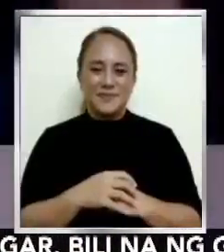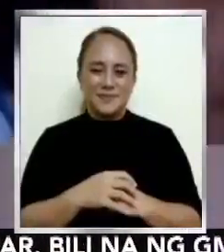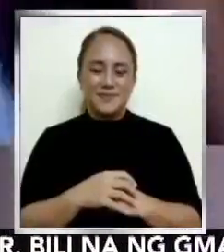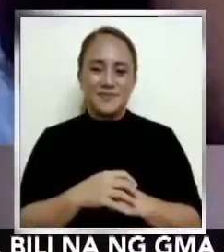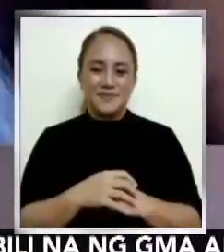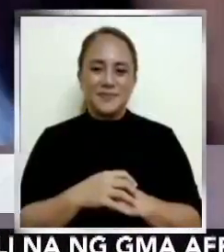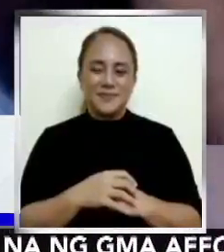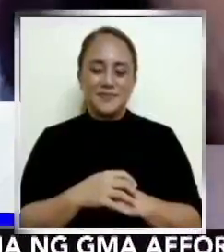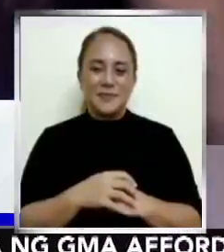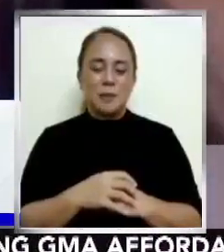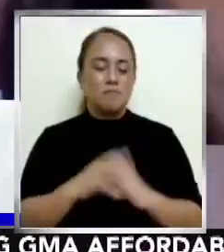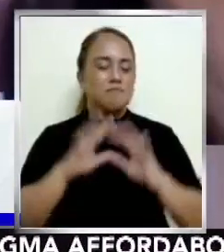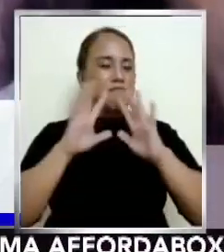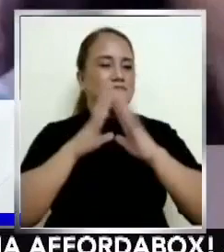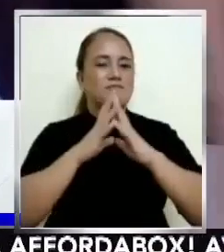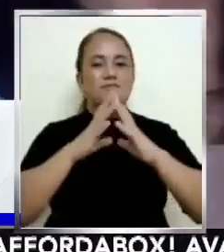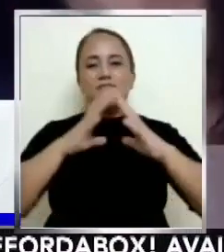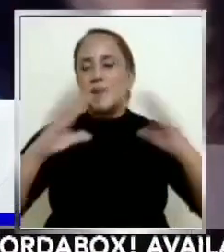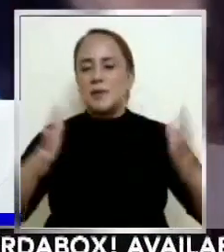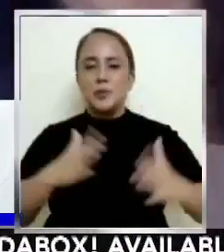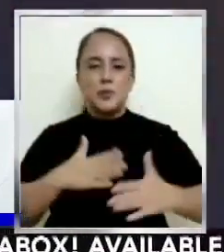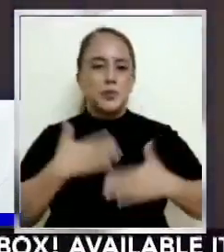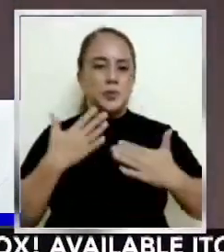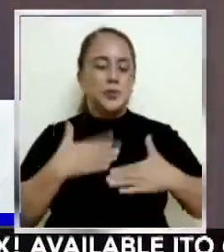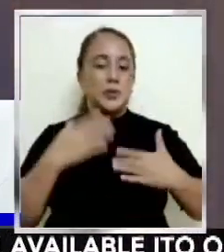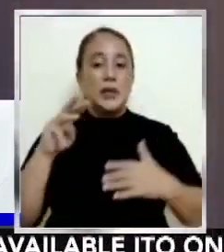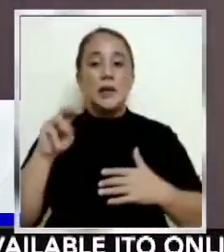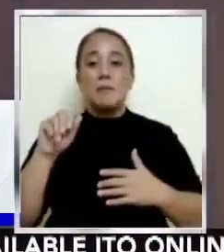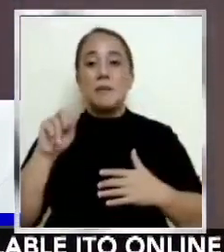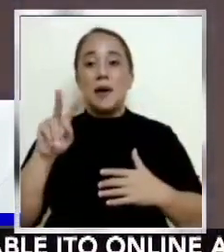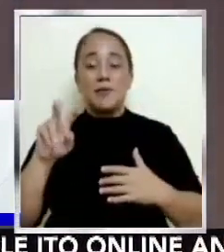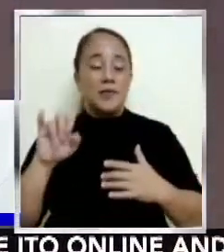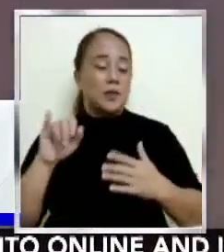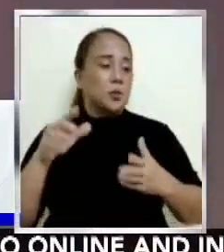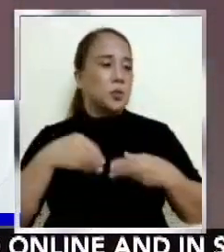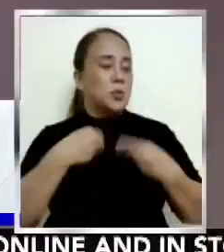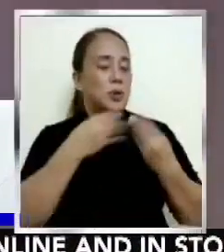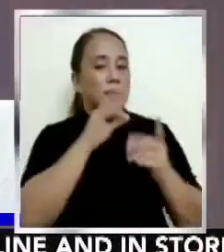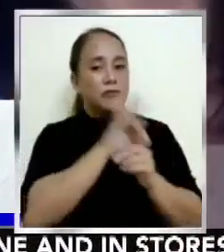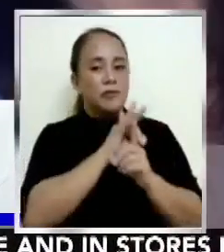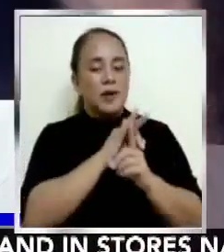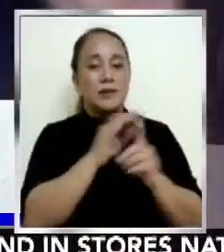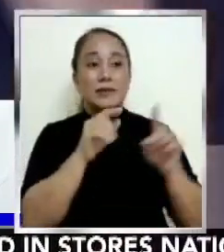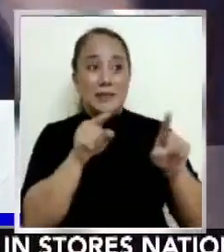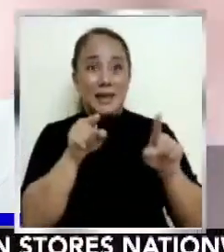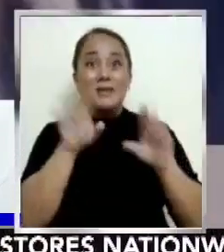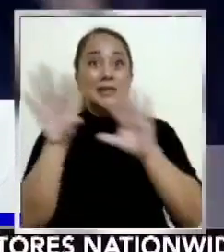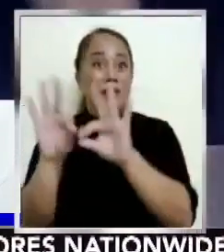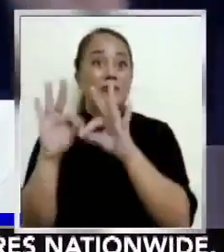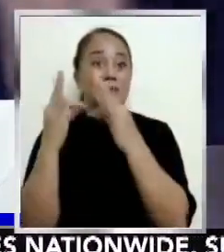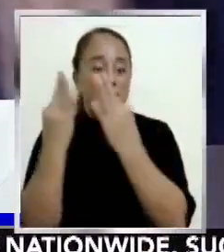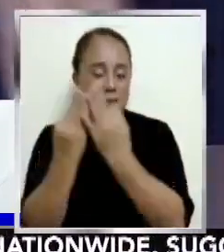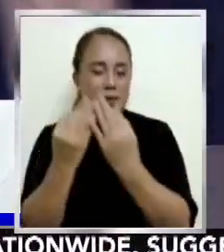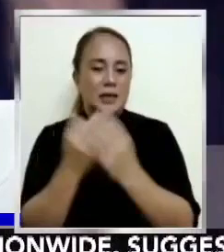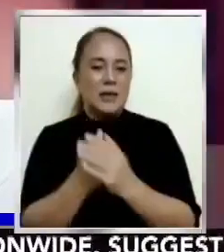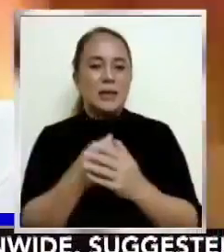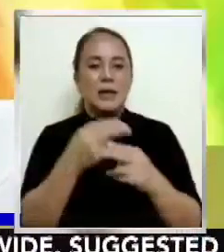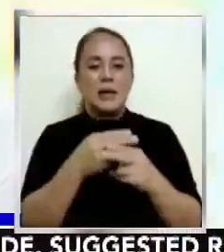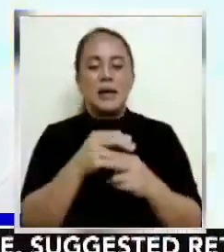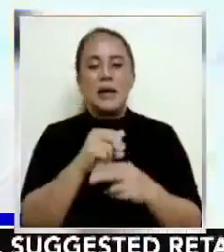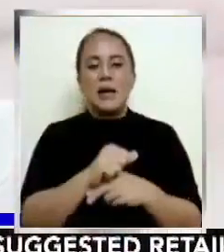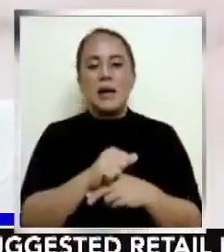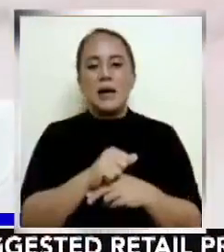Sobrang kasiyahan ang ibinigay ni Mavy Legaspi sa fan ng buong Legaspi family na si Africa